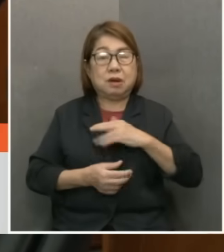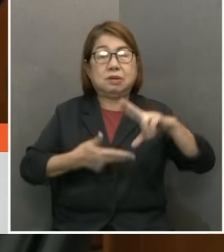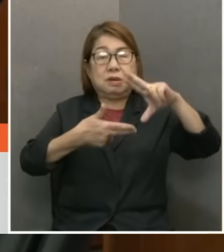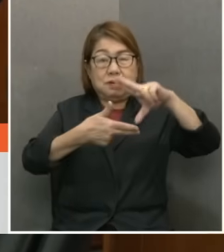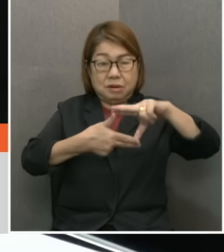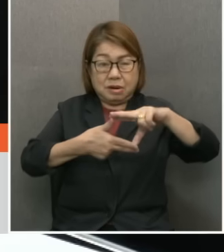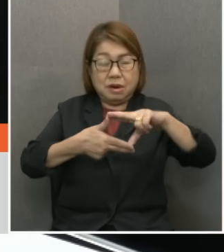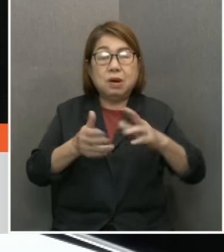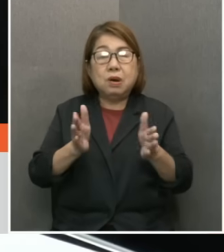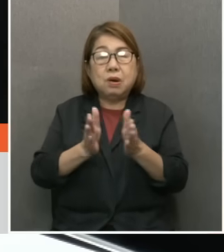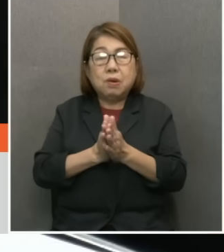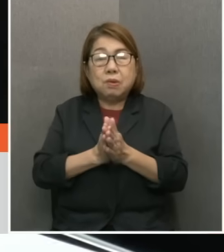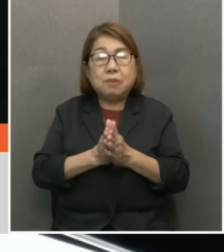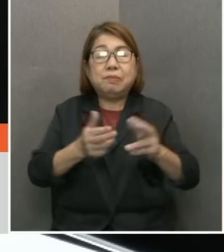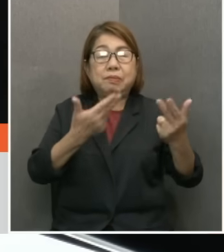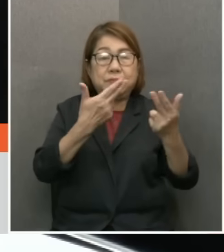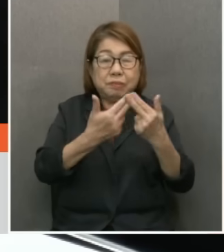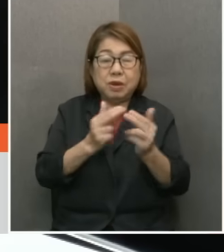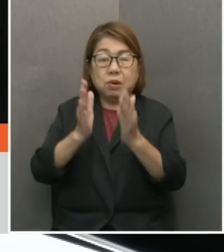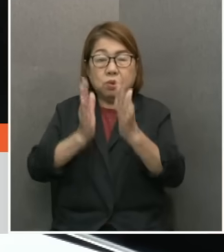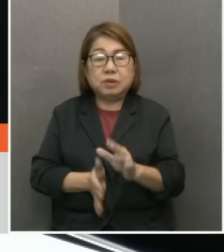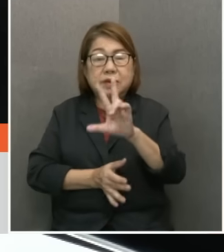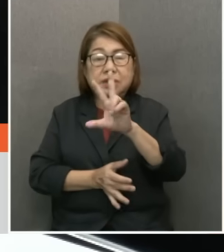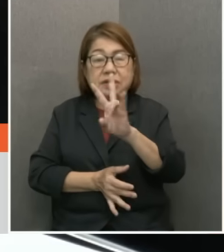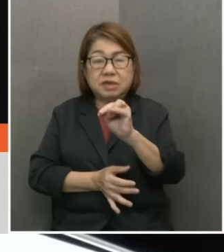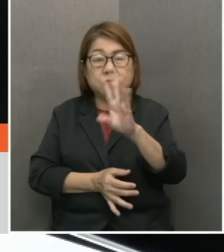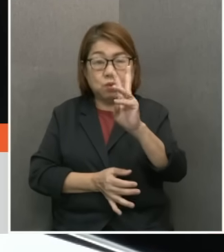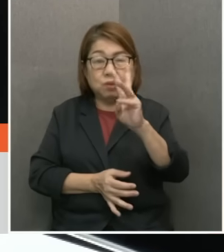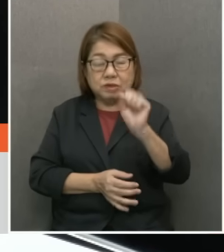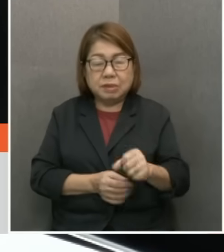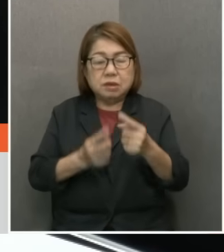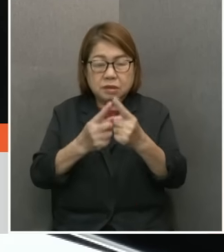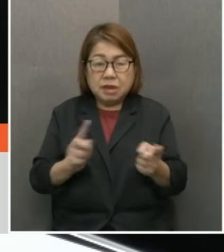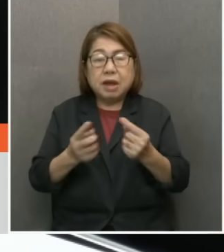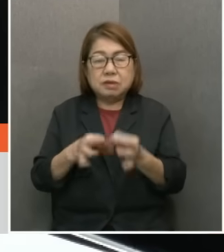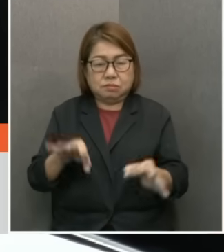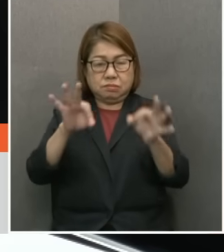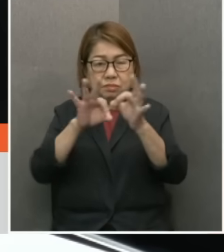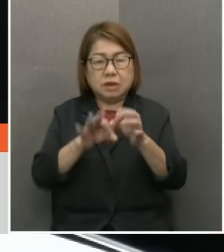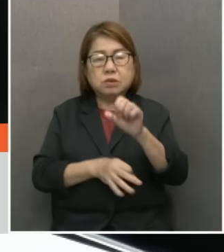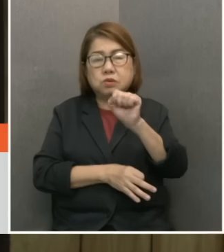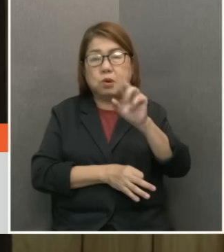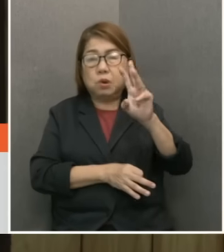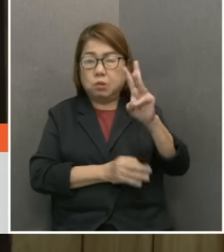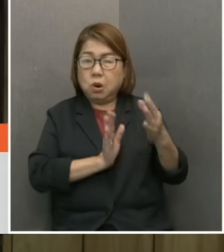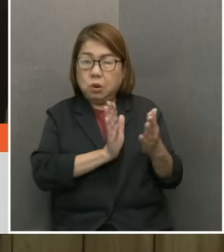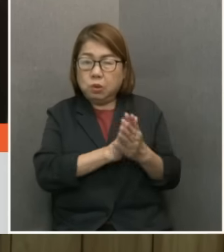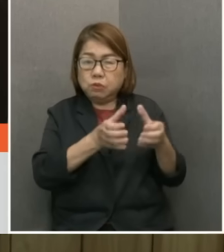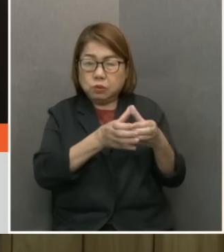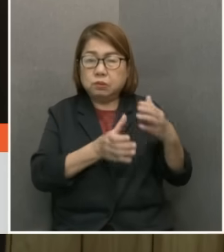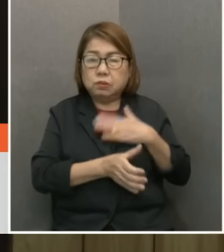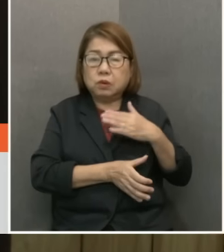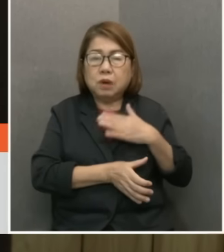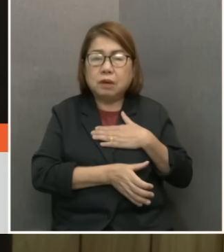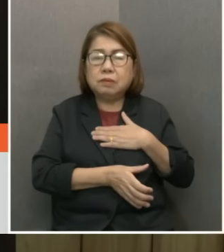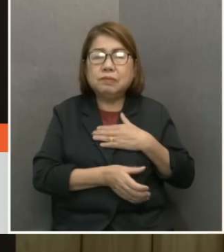สร้างชาติรวมกัน 76เสียงแล้วสิ่งสำคัญเลยคือคะแนนเสียงสมาชิกวุฒิสภานะคะที่ขั้นต่ำเพื่อไทยเชื่อ